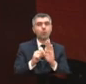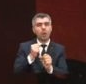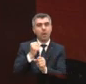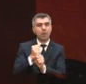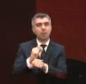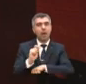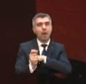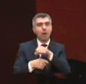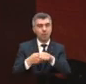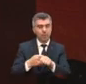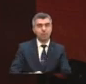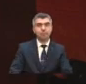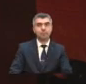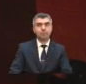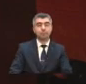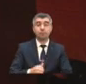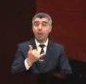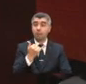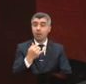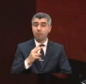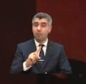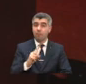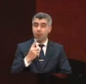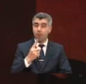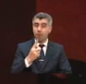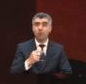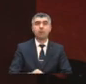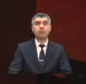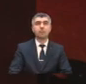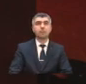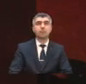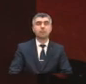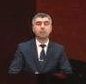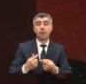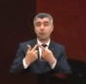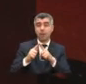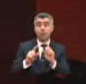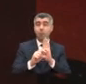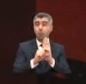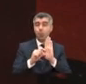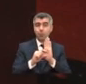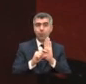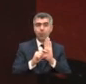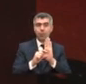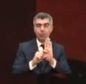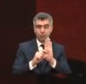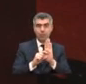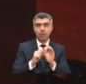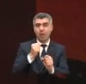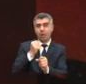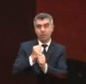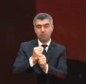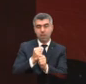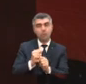القروي. لابد أن أؤكد أنه لما يتم التعامل مع موضوع التشغيل، فعلا صحيح أن البادية